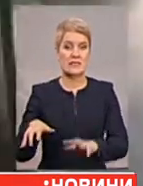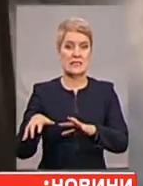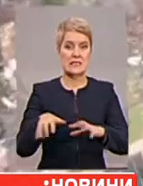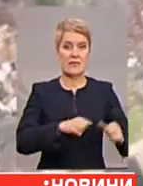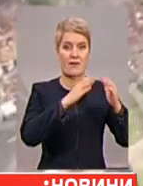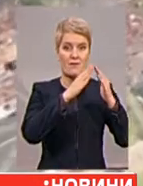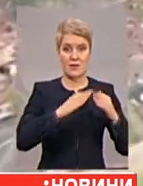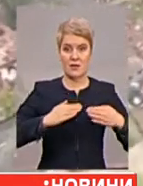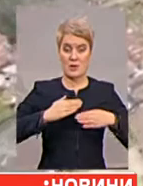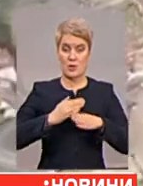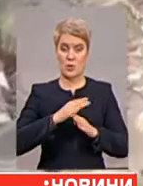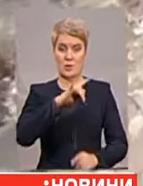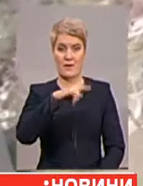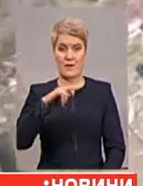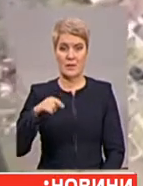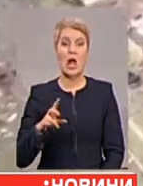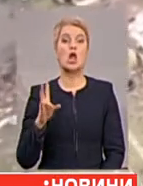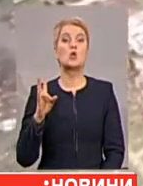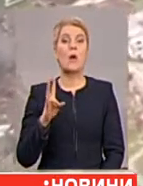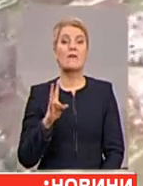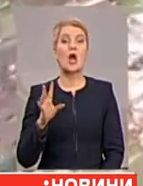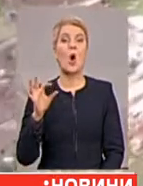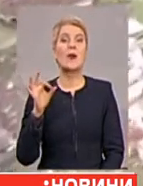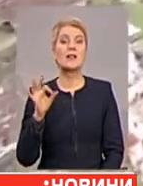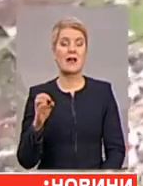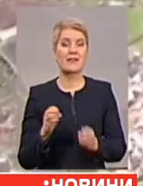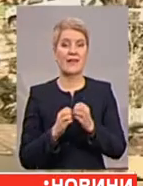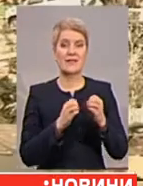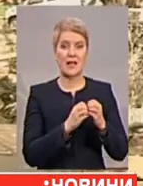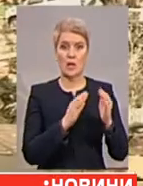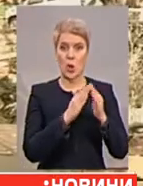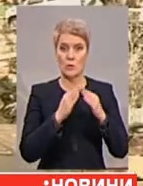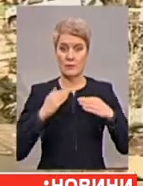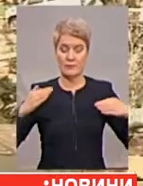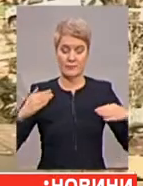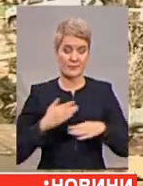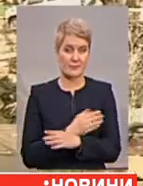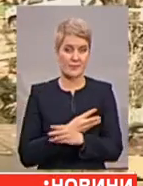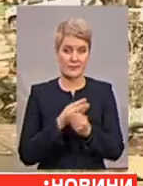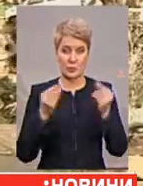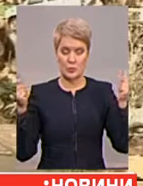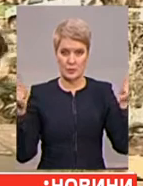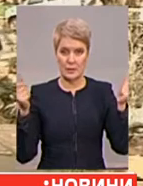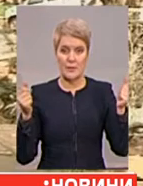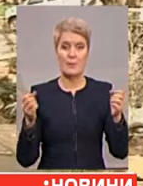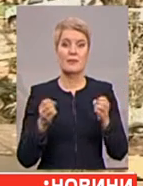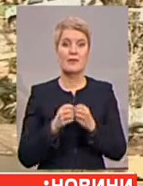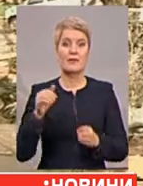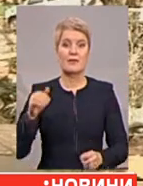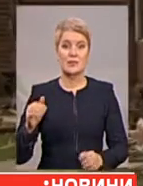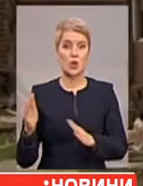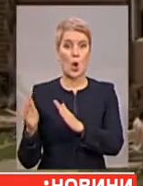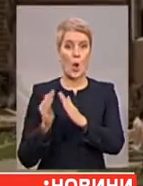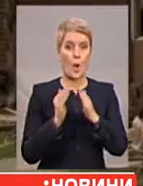і трощив вікна. У Новому Орлеані десятки осель перетворилися на друзки. Близько 10 тисяч обій стоять без